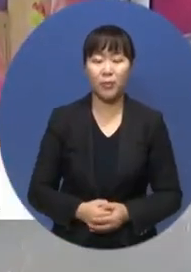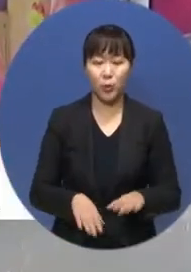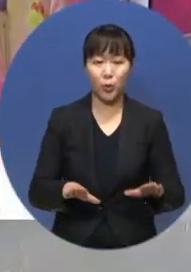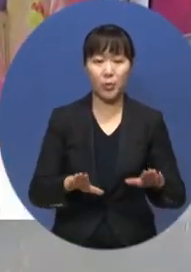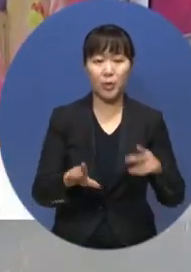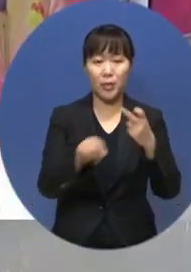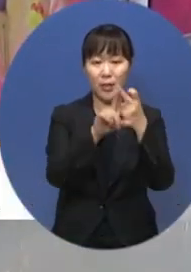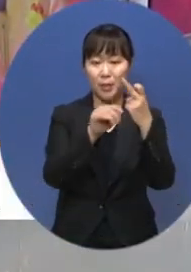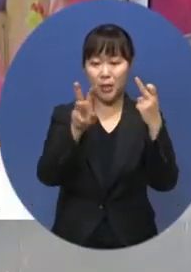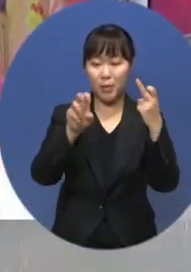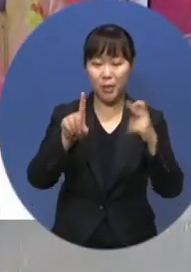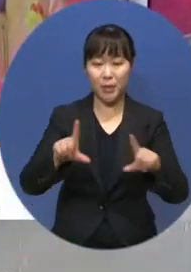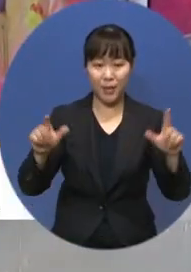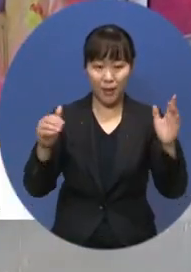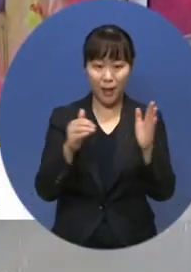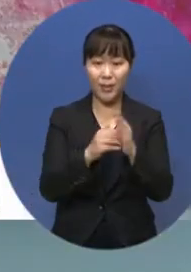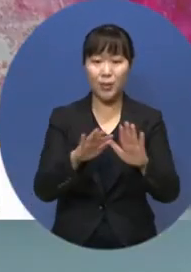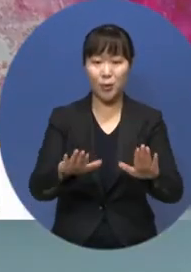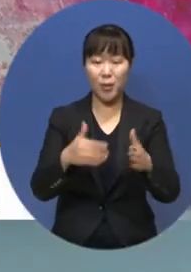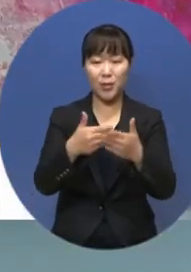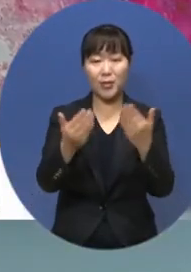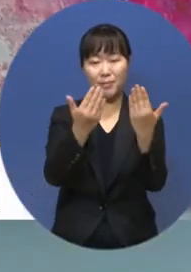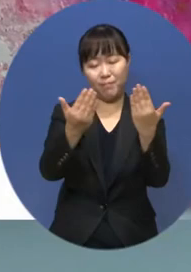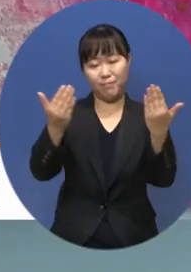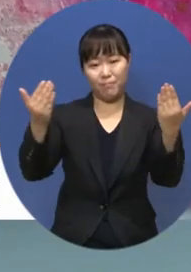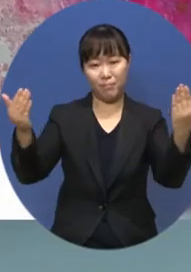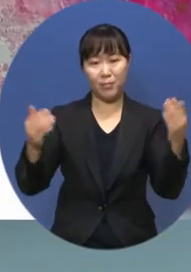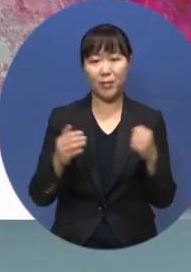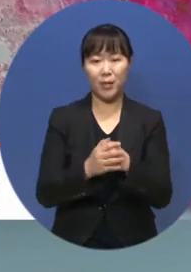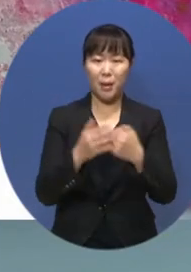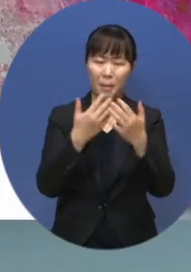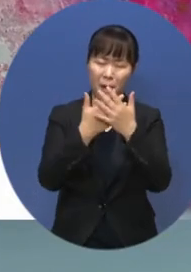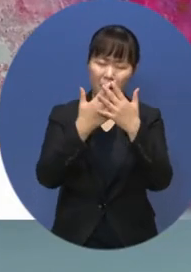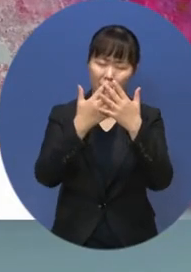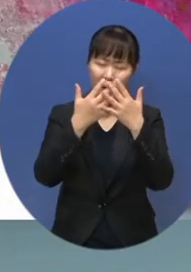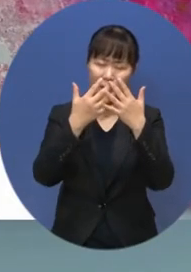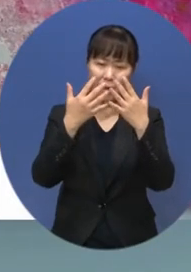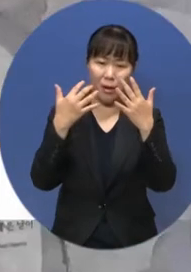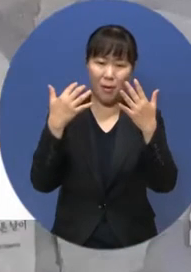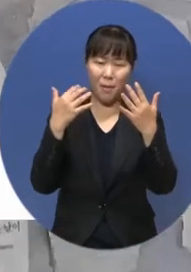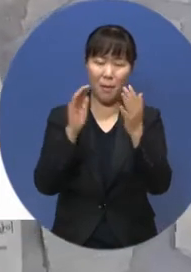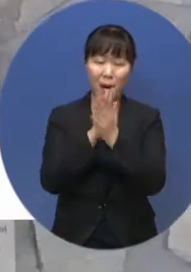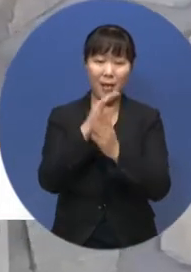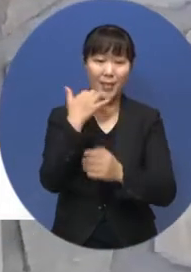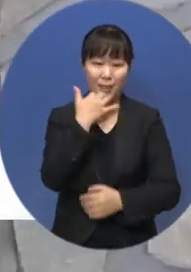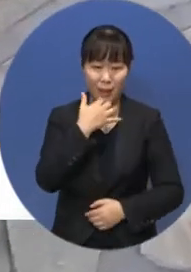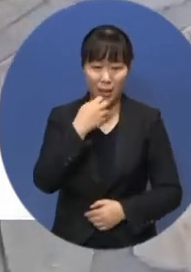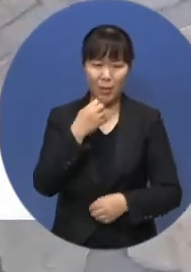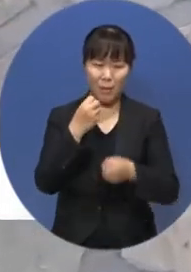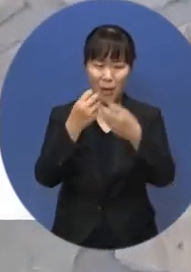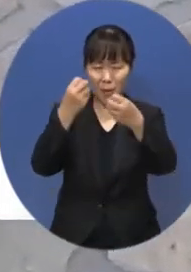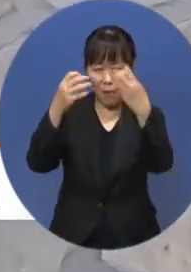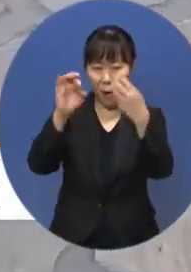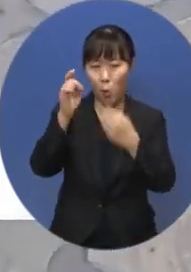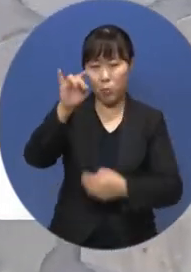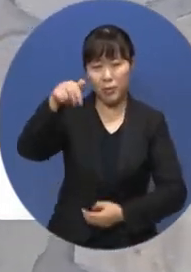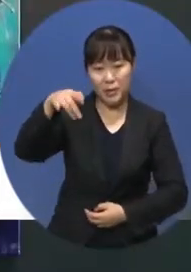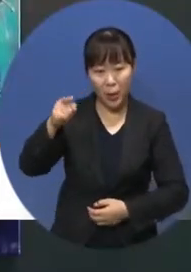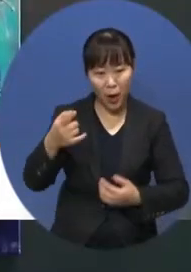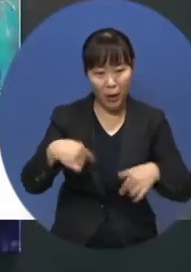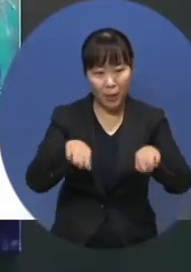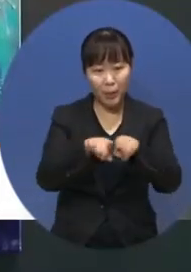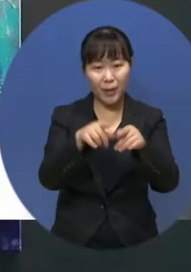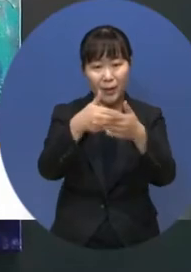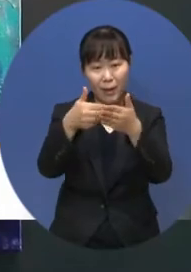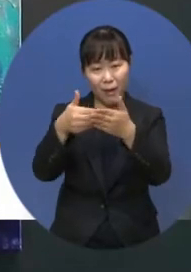오는 12월 31일까지 열리는 이번 전시회는 밝고 화사한 컬러들과 반짝이는 오브제를 사용해 화폭에